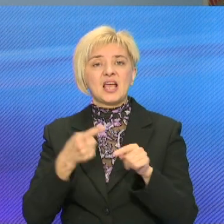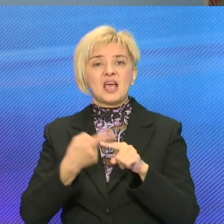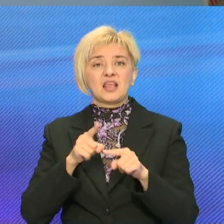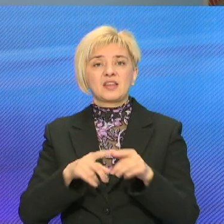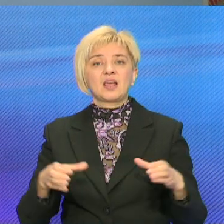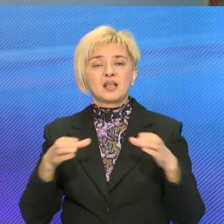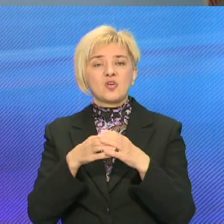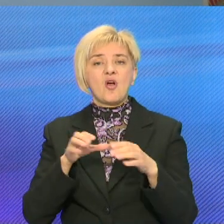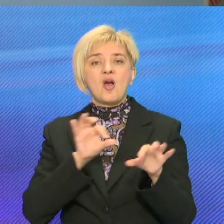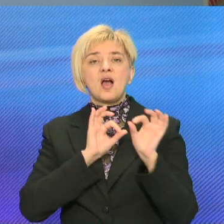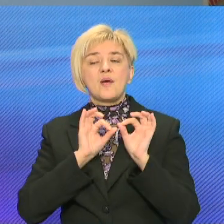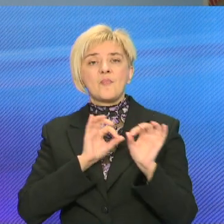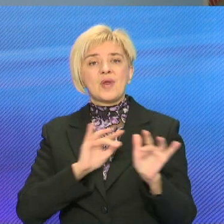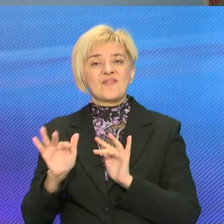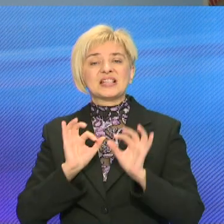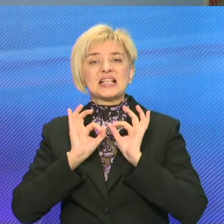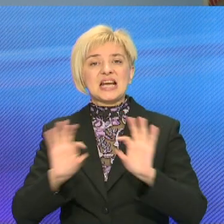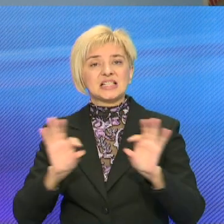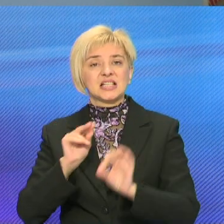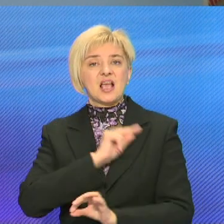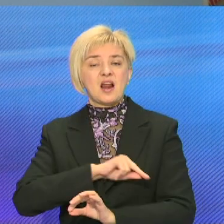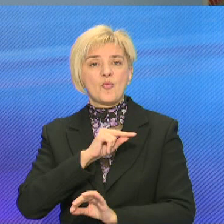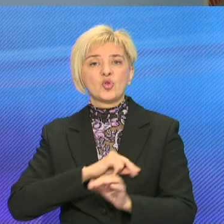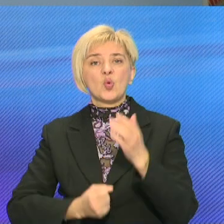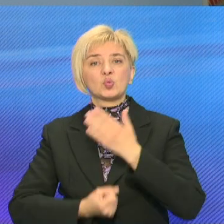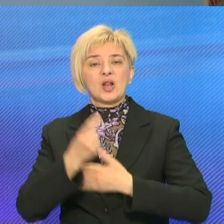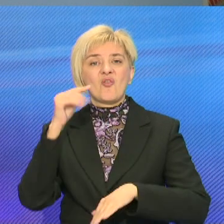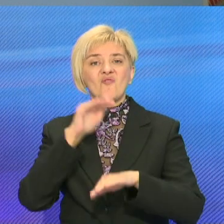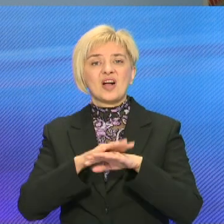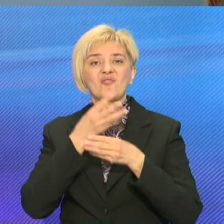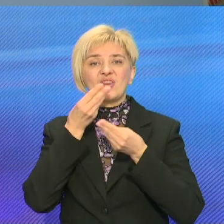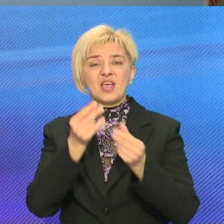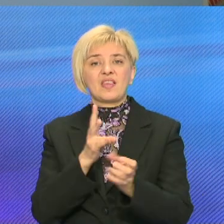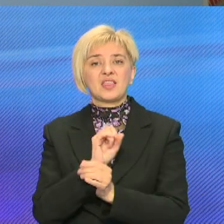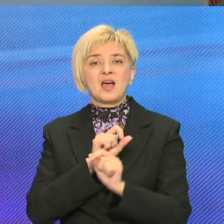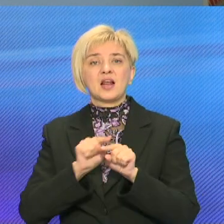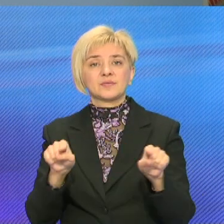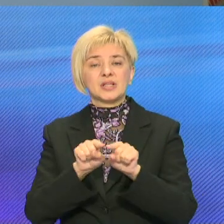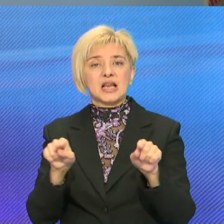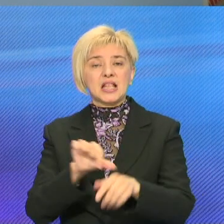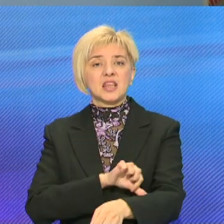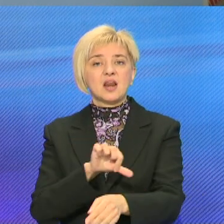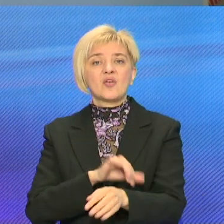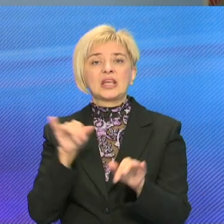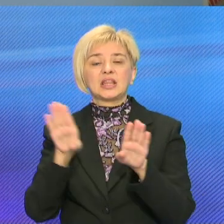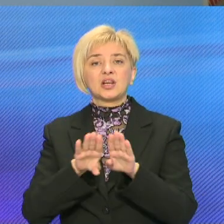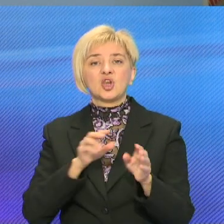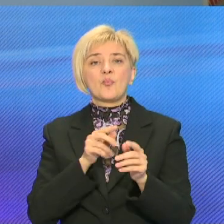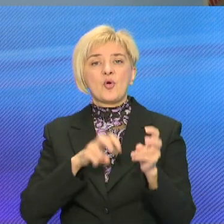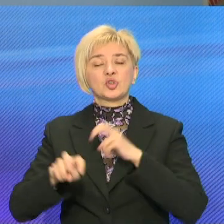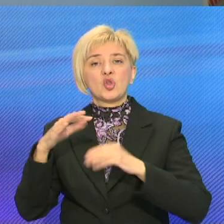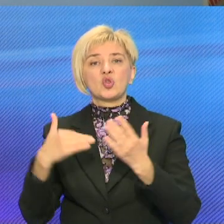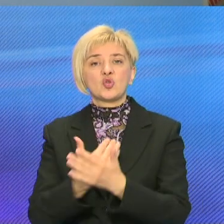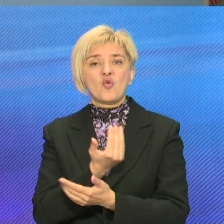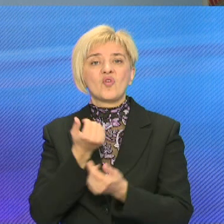категории, проведение разъяснительной работы, установление факторов, влияющих на распространение наркотиков, а также поиск новых альтернативных